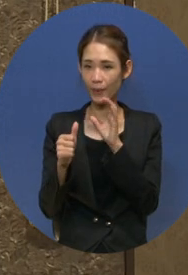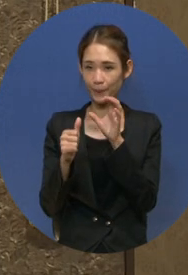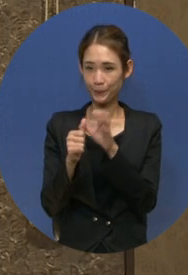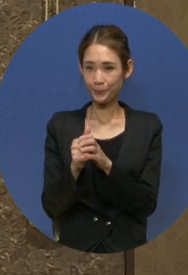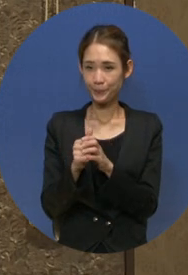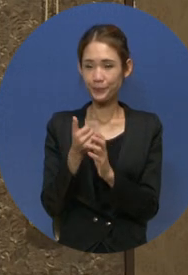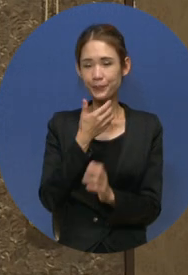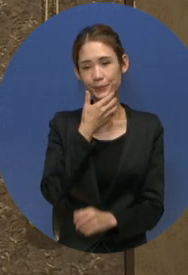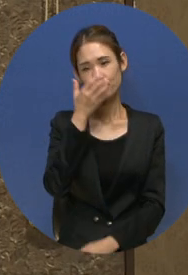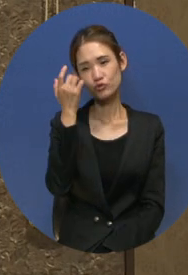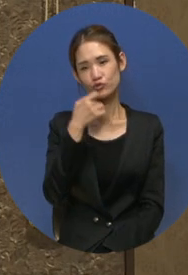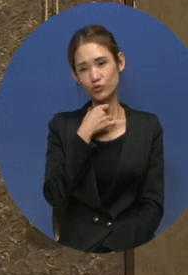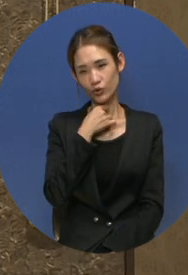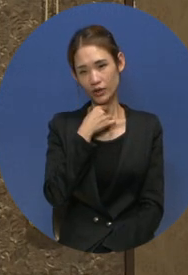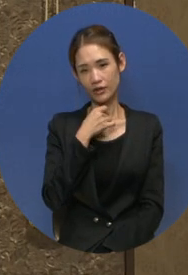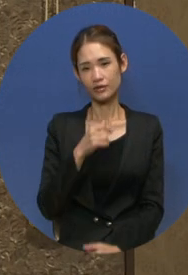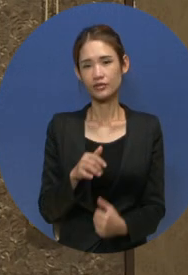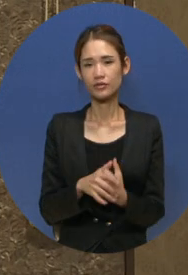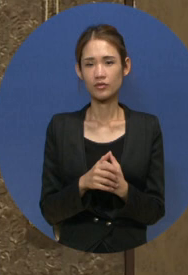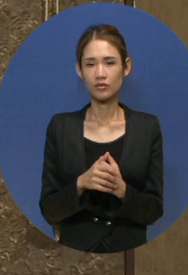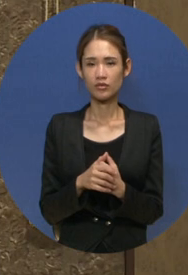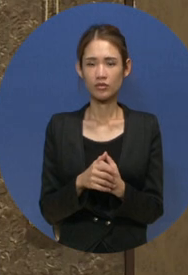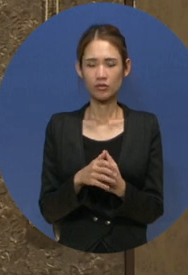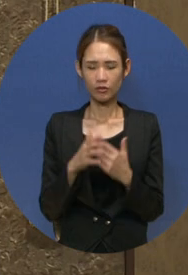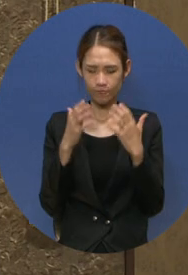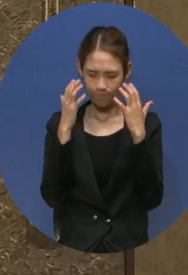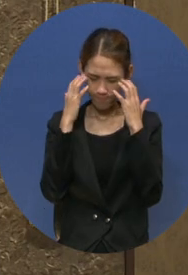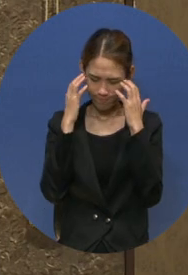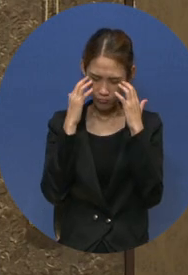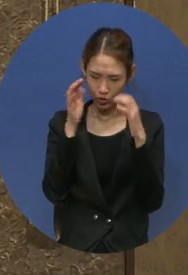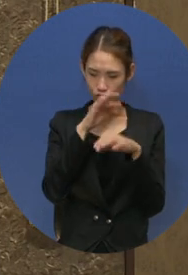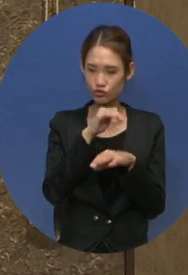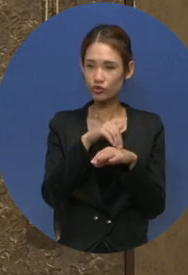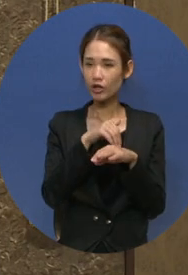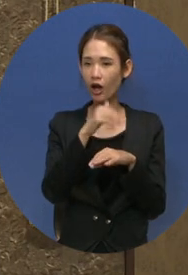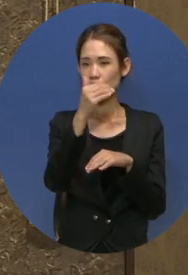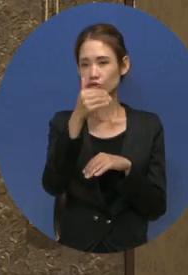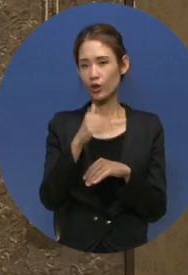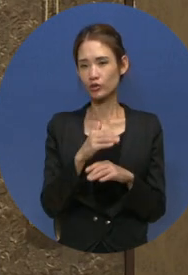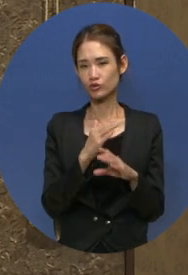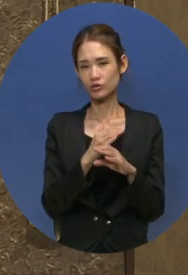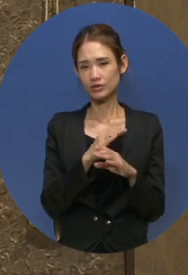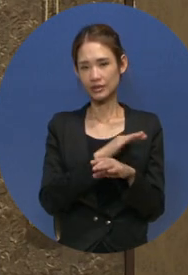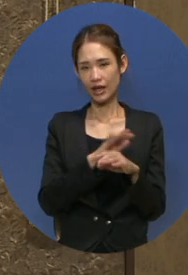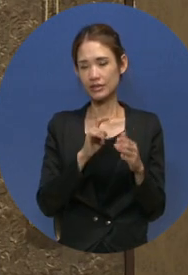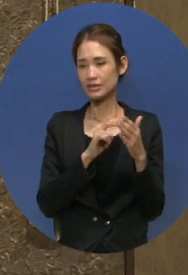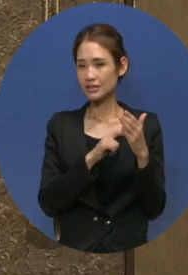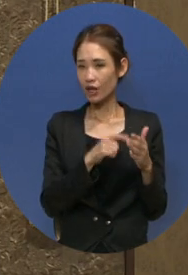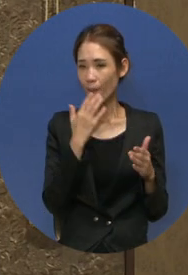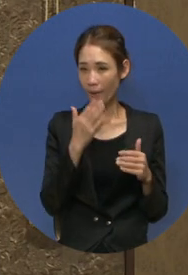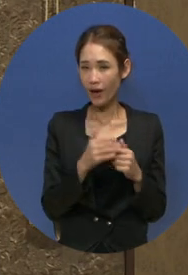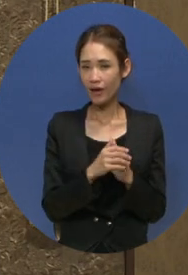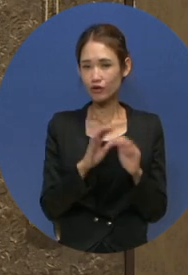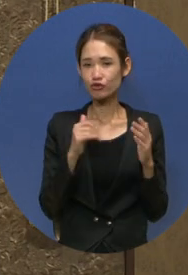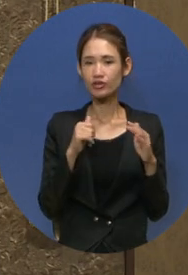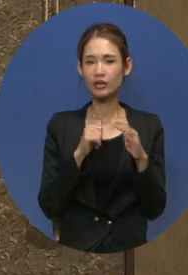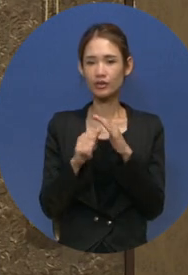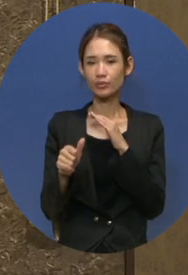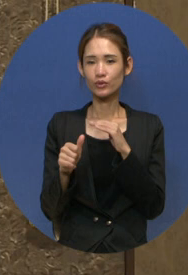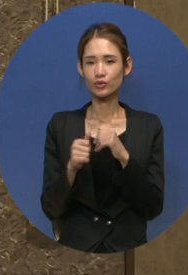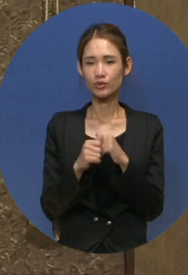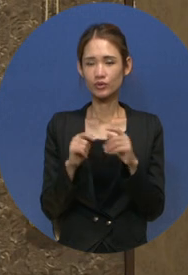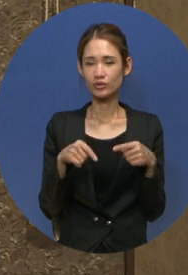되는 꿈을 꾸게 돼요. 그래서 고된 훈련 과정을 다 이렇게 이겨낼 수 있게 되는 거죠. 그래서 이 국가대표 선수가